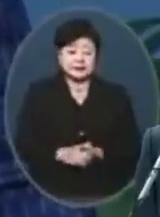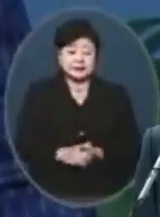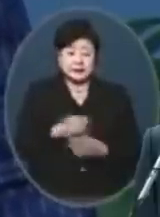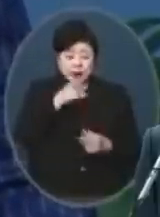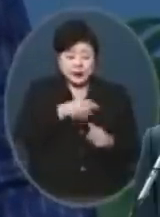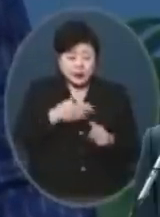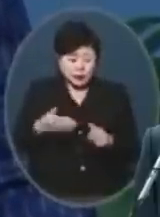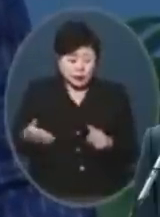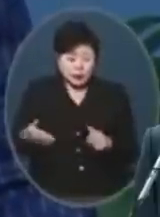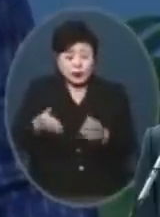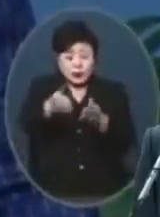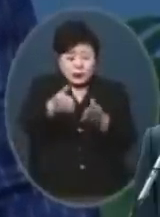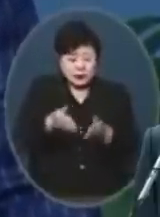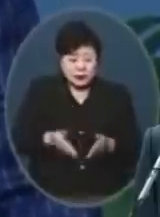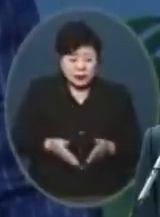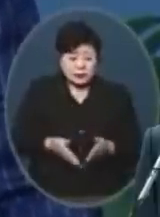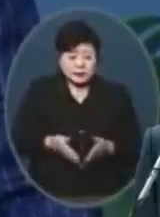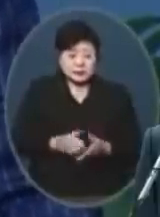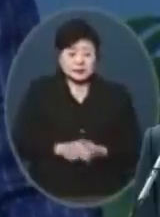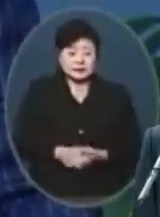혈통을 통해서